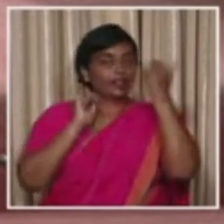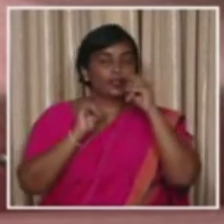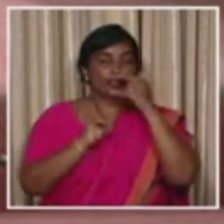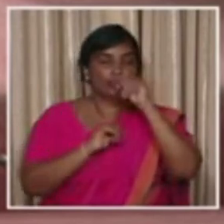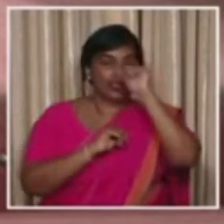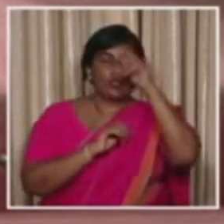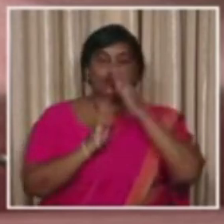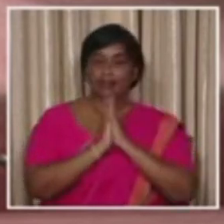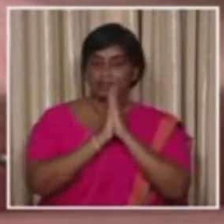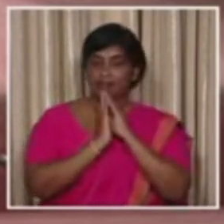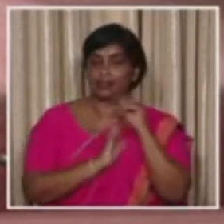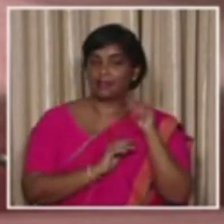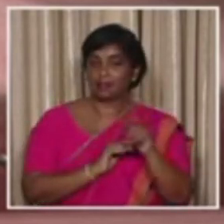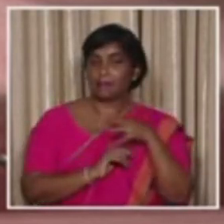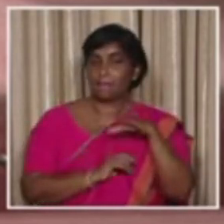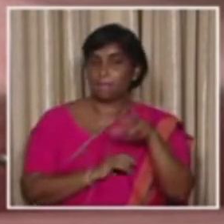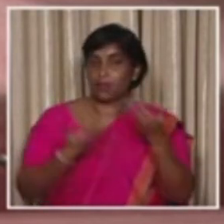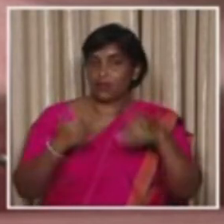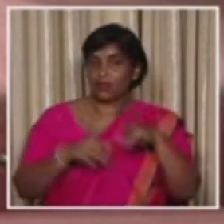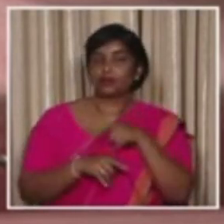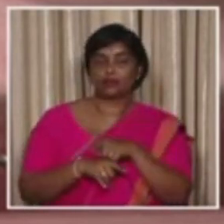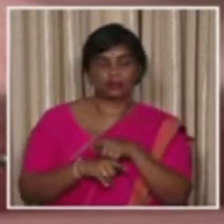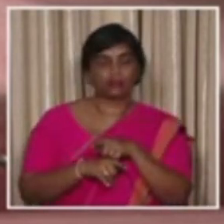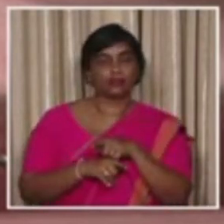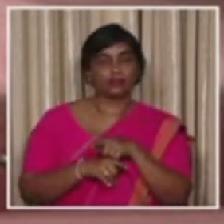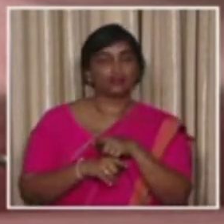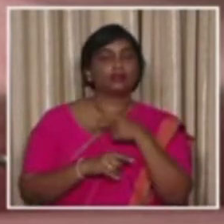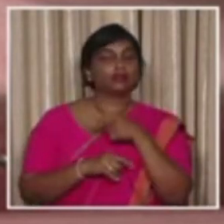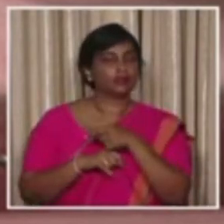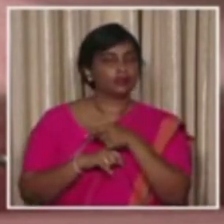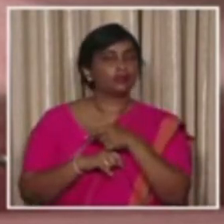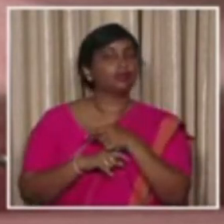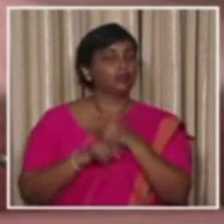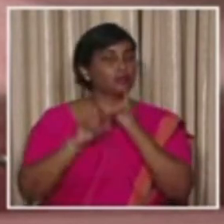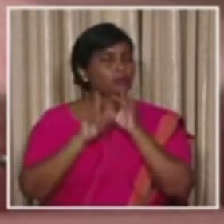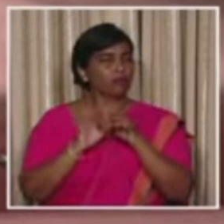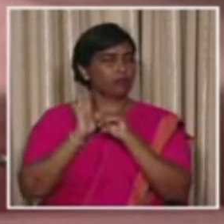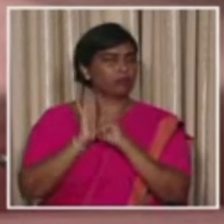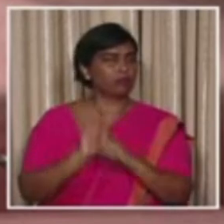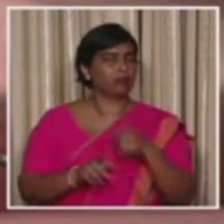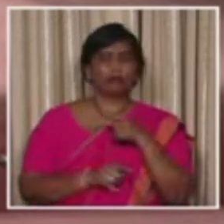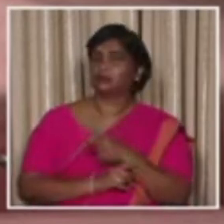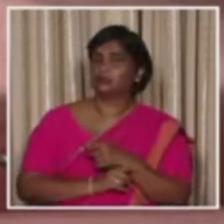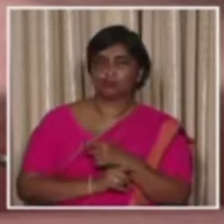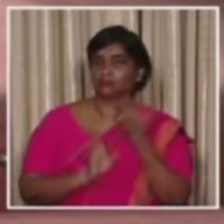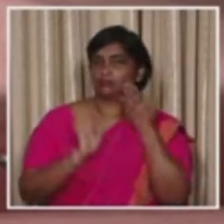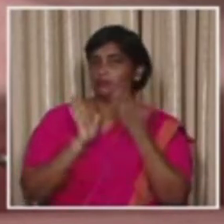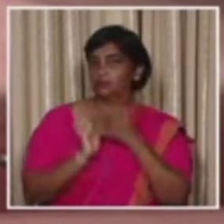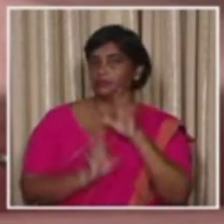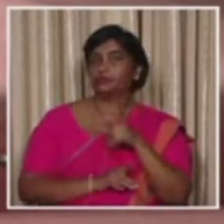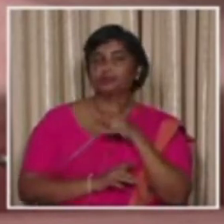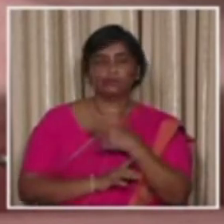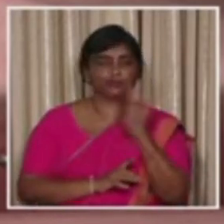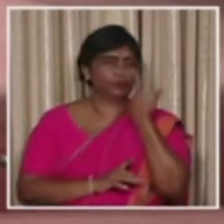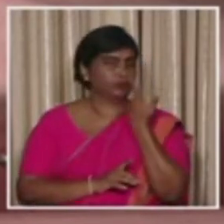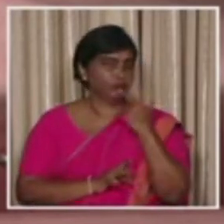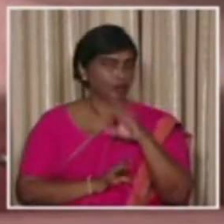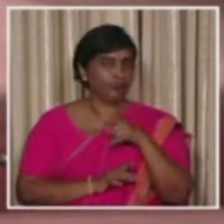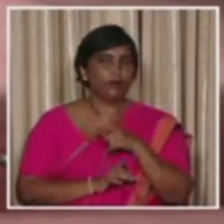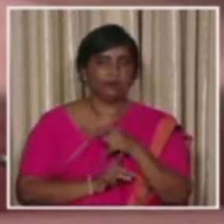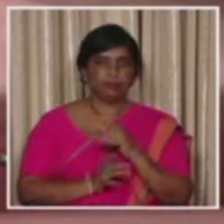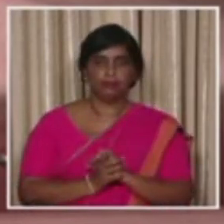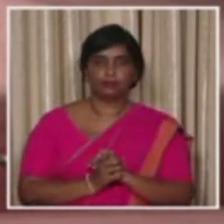உரையாற்றியிருக்கின்றார். இது உண்மையிலே எங்களுக்கு ஒரு வேதனை தருகின்றபடியும், நாங்கள் உண்மையிலே ஒரு